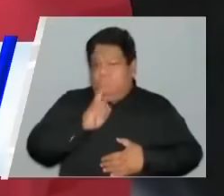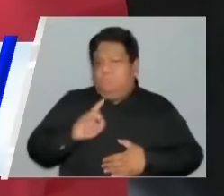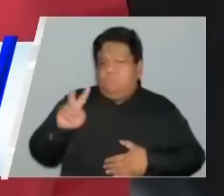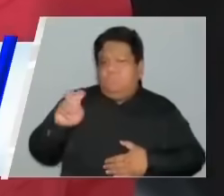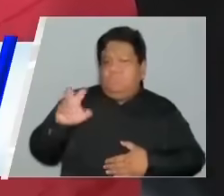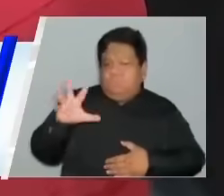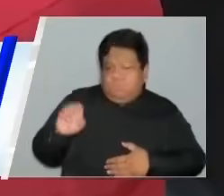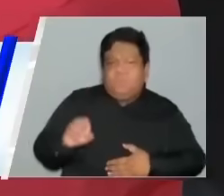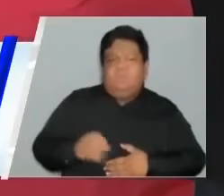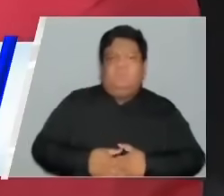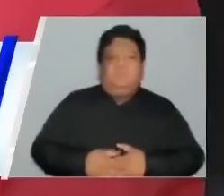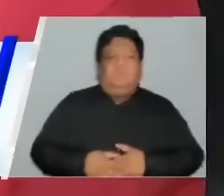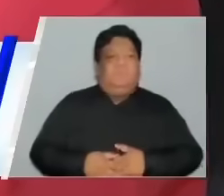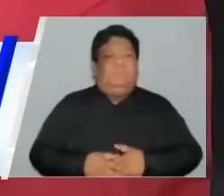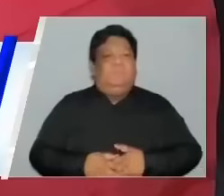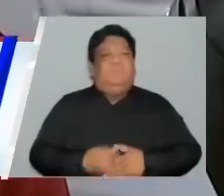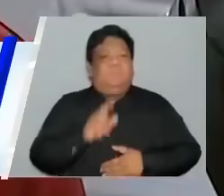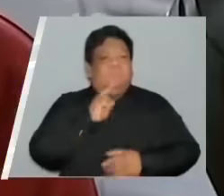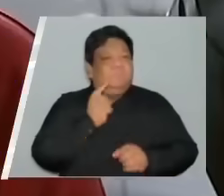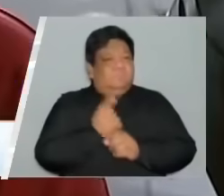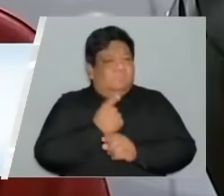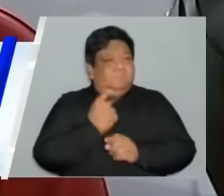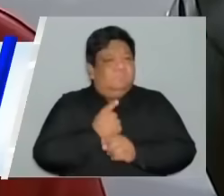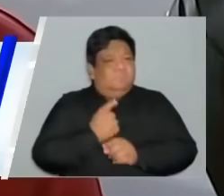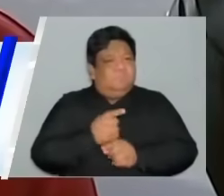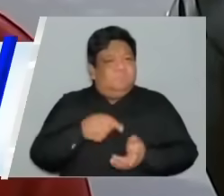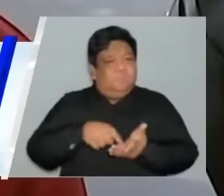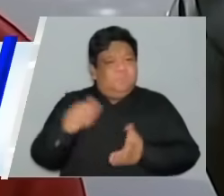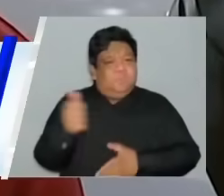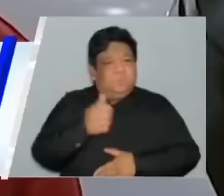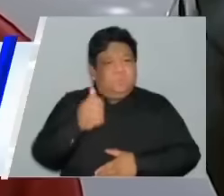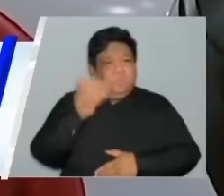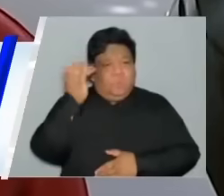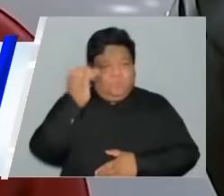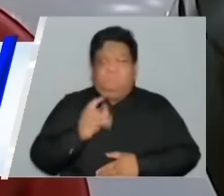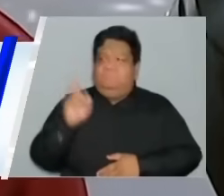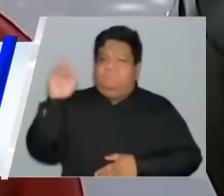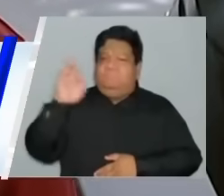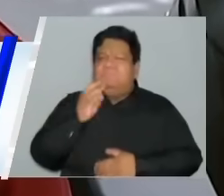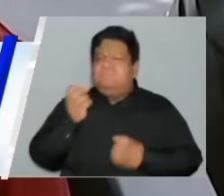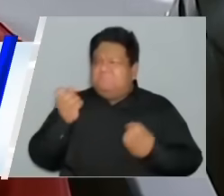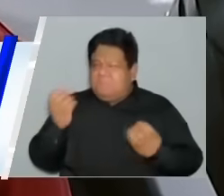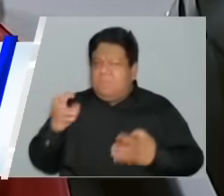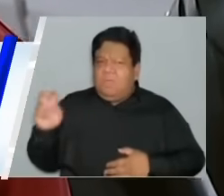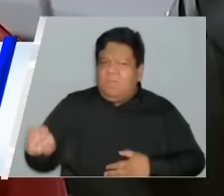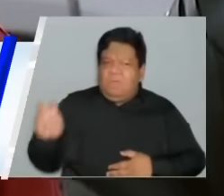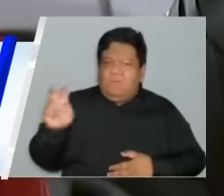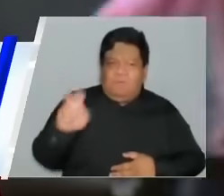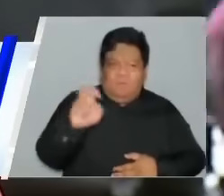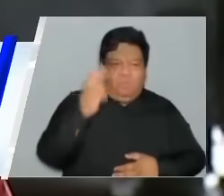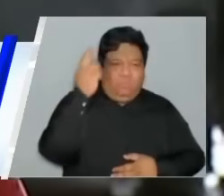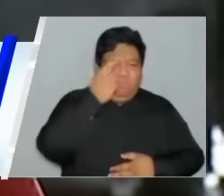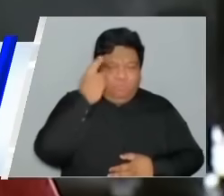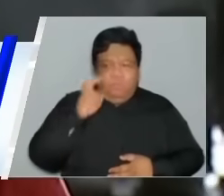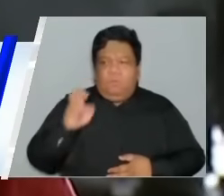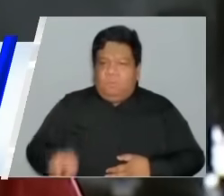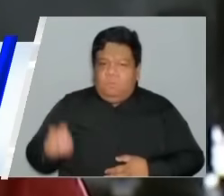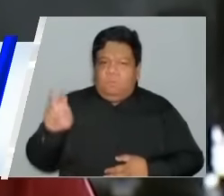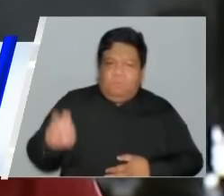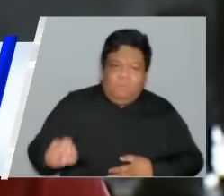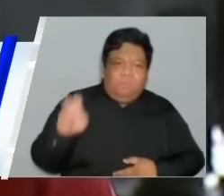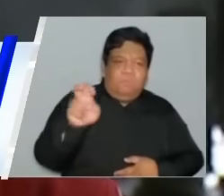lang din daw ang siningil niyang pamasahe. Kasi po ma'am, marami po siyang pinuntahan. Nagpaikot-ikot po kami. Sapat